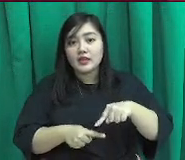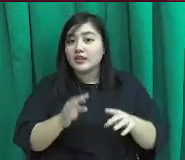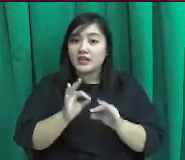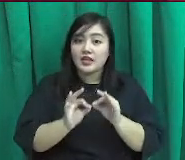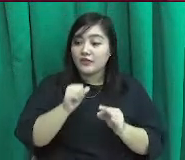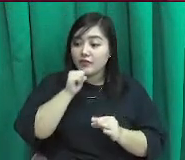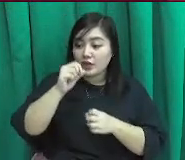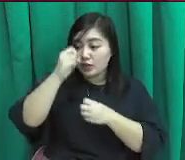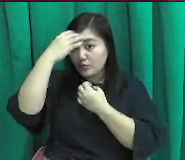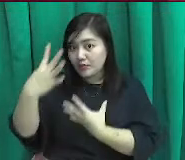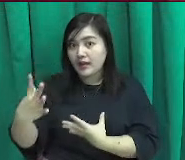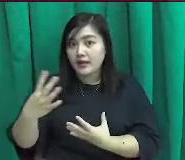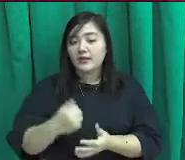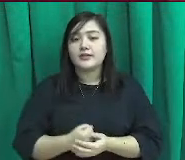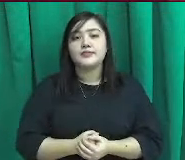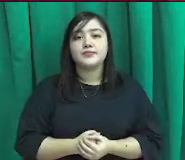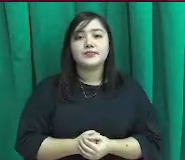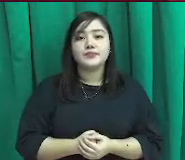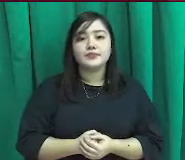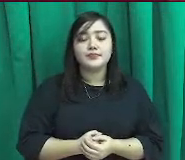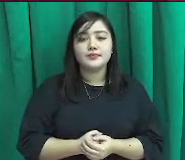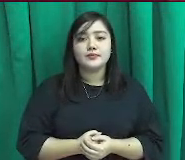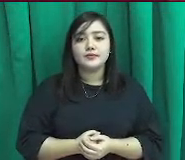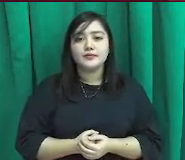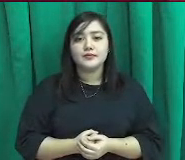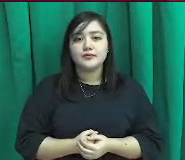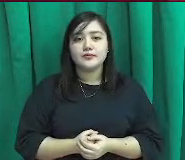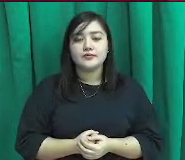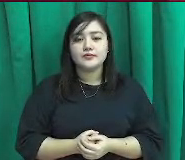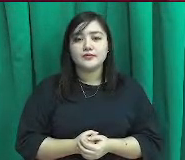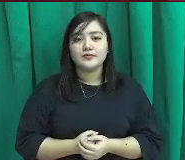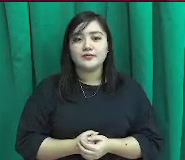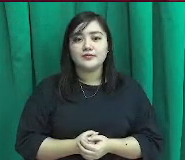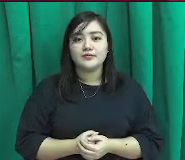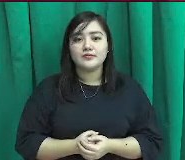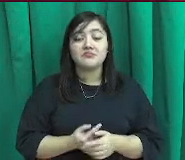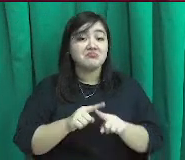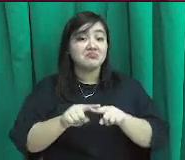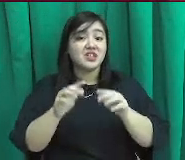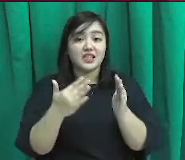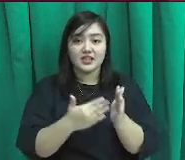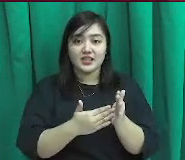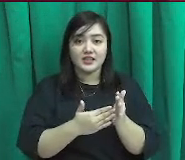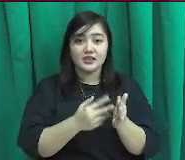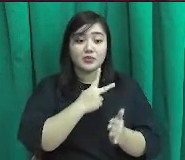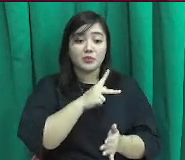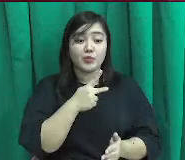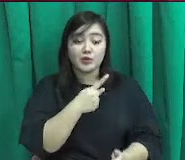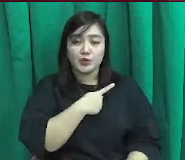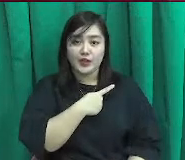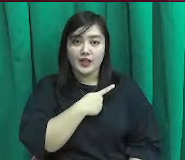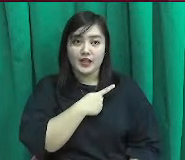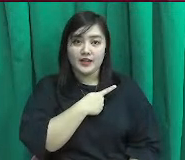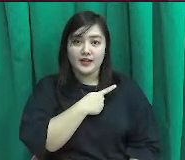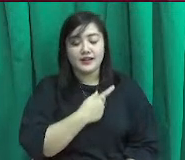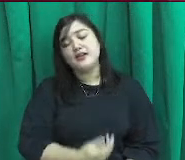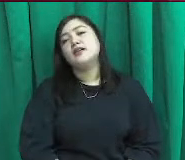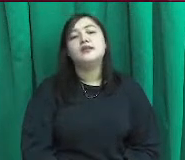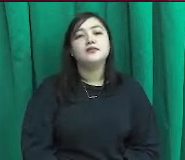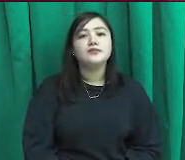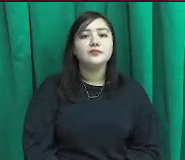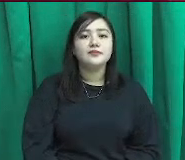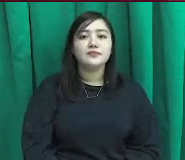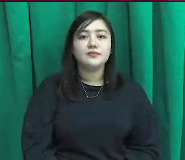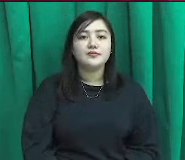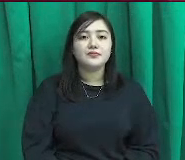na since individual ang natin, I do not know kung hindi talaga nauunawaan o ayaw